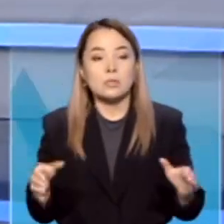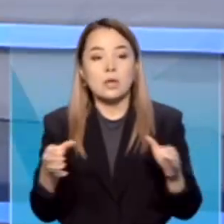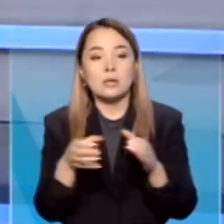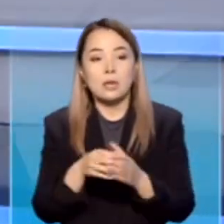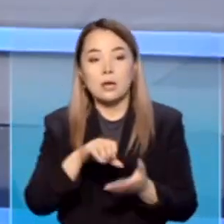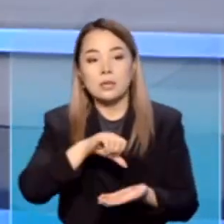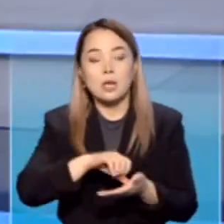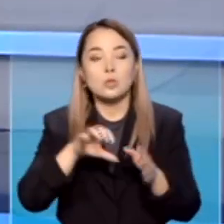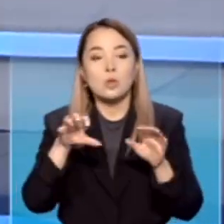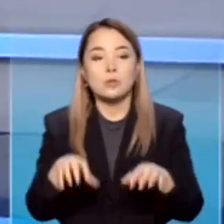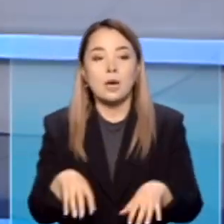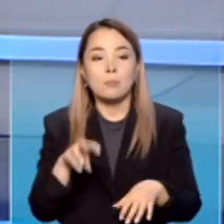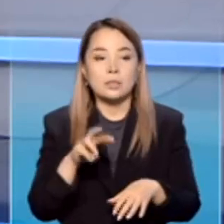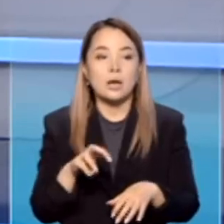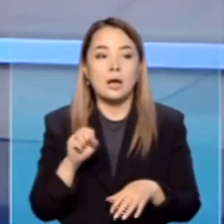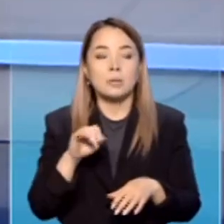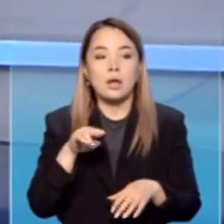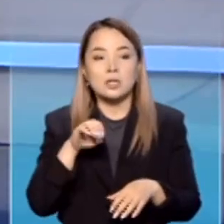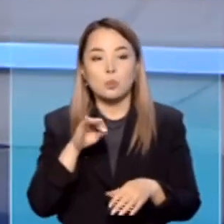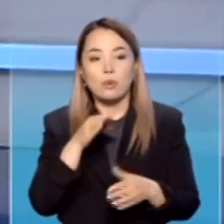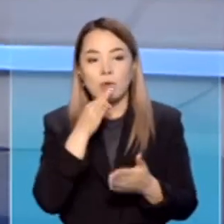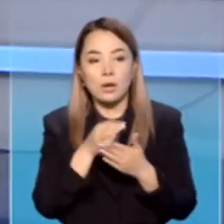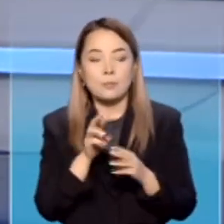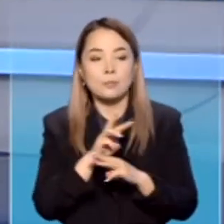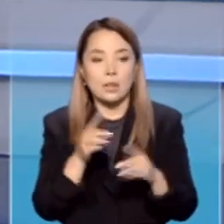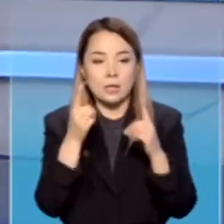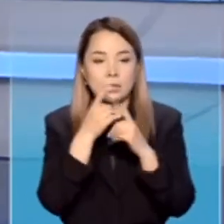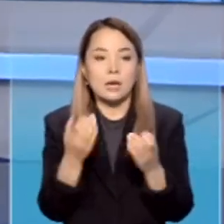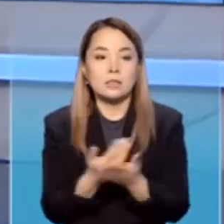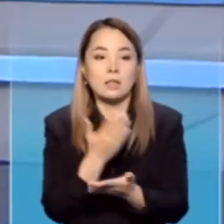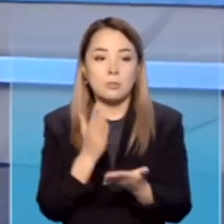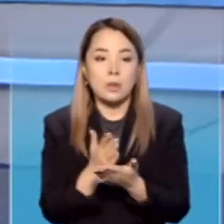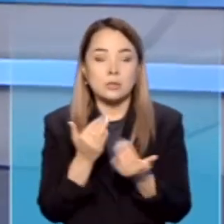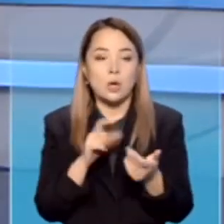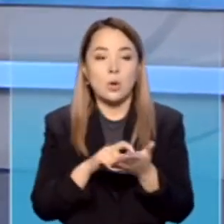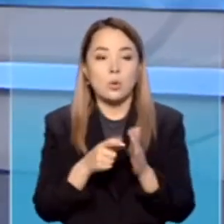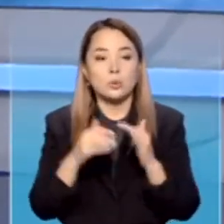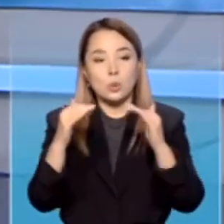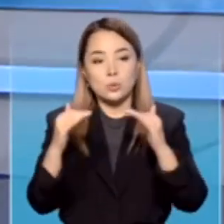төрайымы Мәдина Әбілқасымова мәжіліс қабырғасында мәлімдеді. Қазір төменгі палата